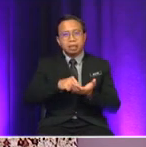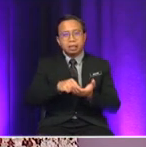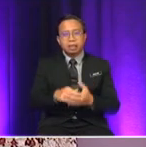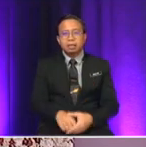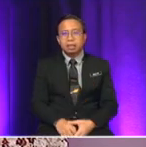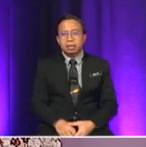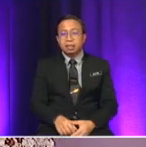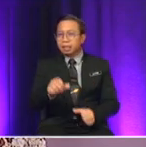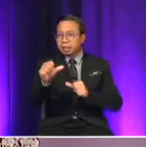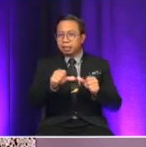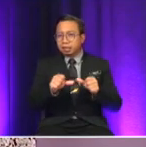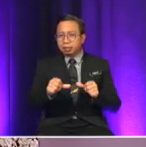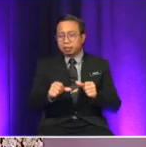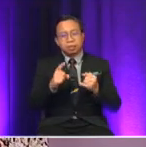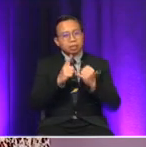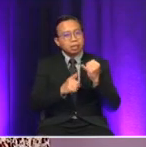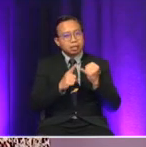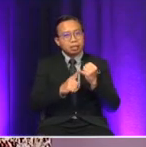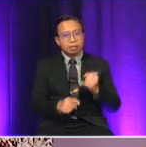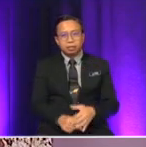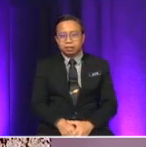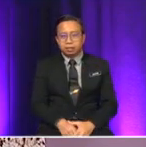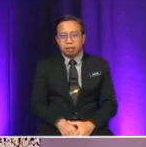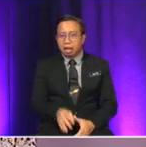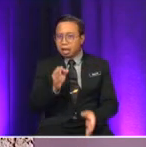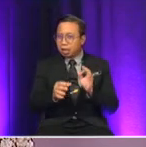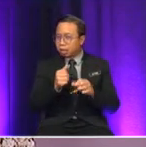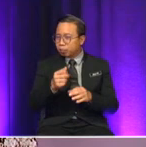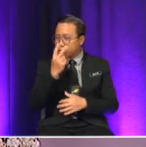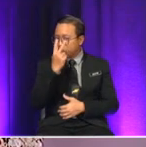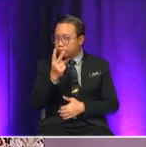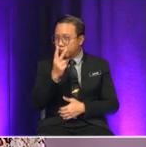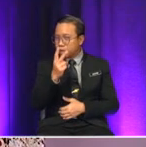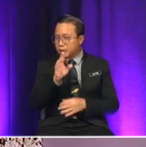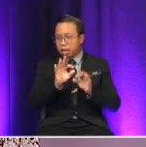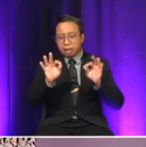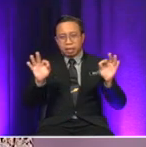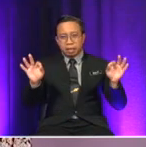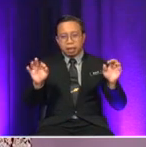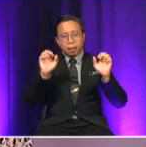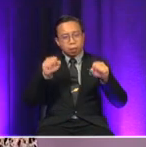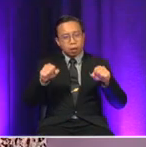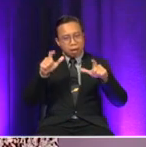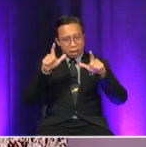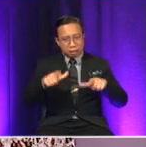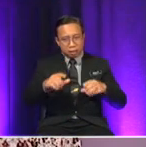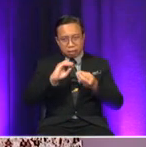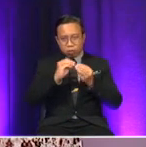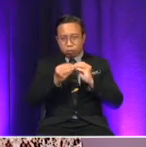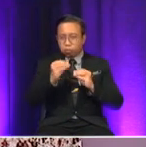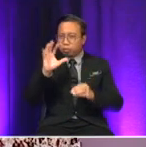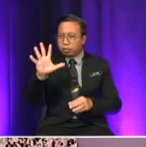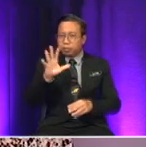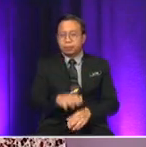ialah aktiviti yang terakhir. Jadi lepas ni kalau kamu nampak sahaja ayat tu, dah boleh letak siap-siap nombor 5 kat